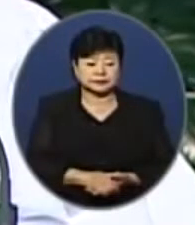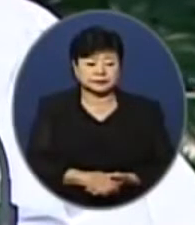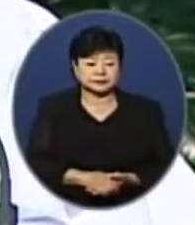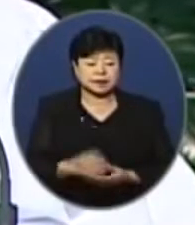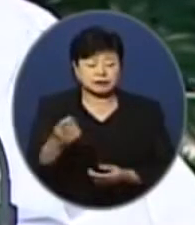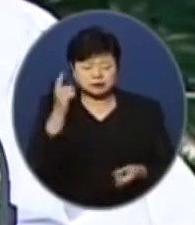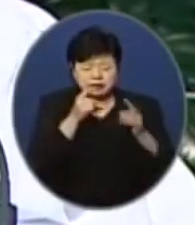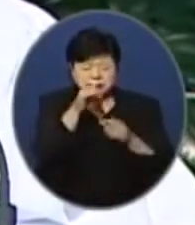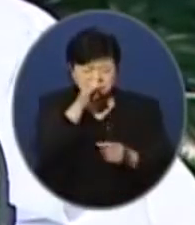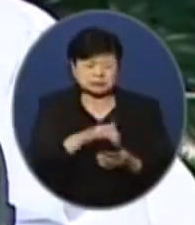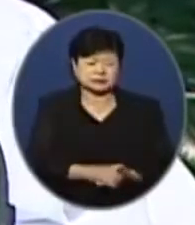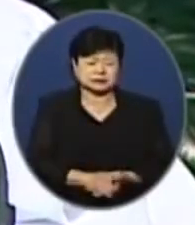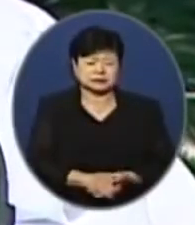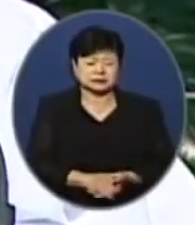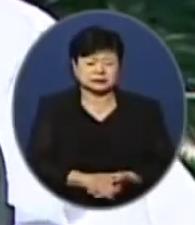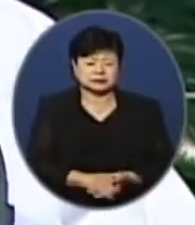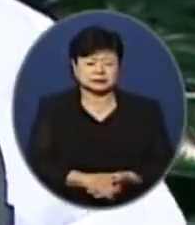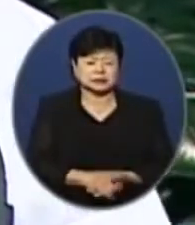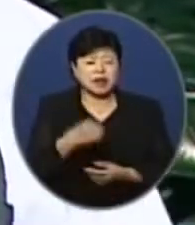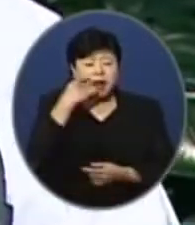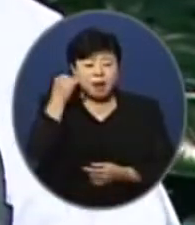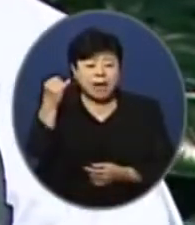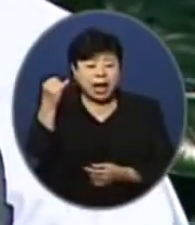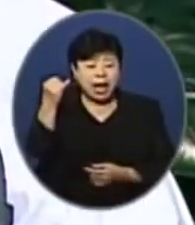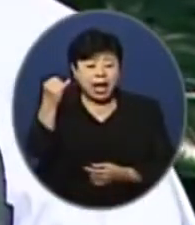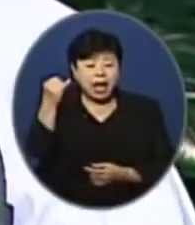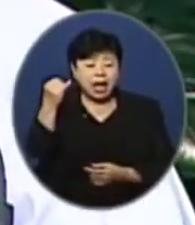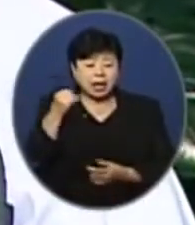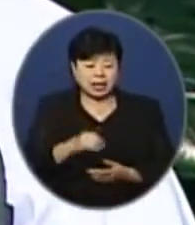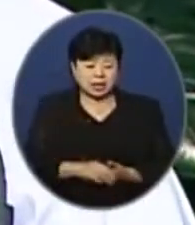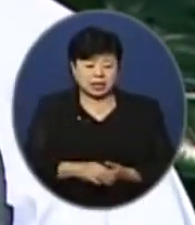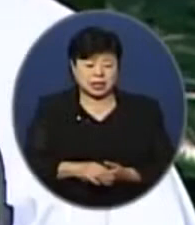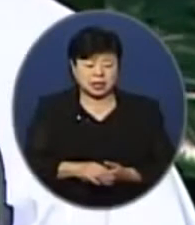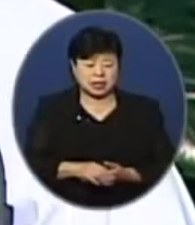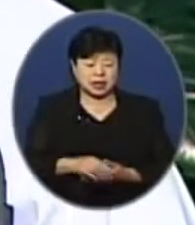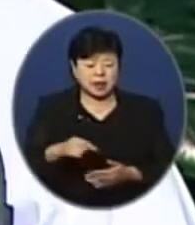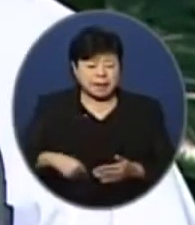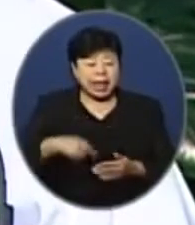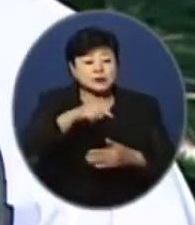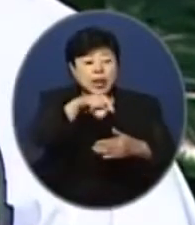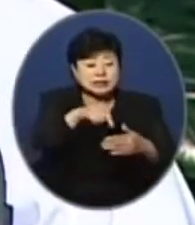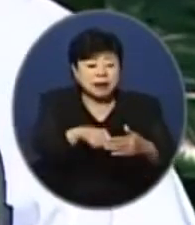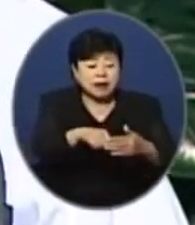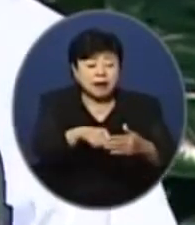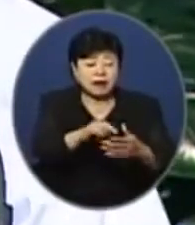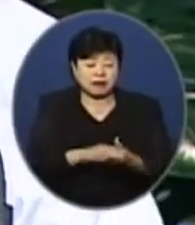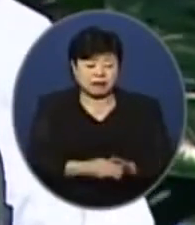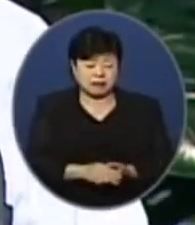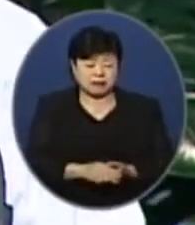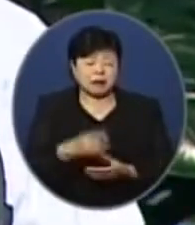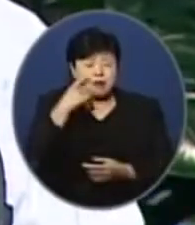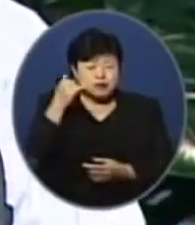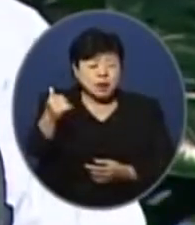아픔이 있고 상처가 있는 그러한 분들이 있고 자라나면서 부모에게, 이웃에게, 믿은